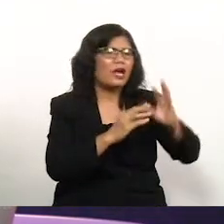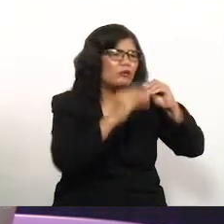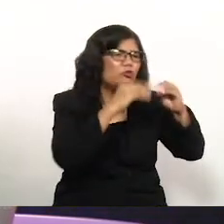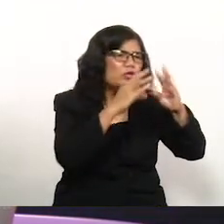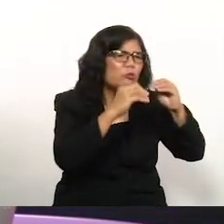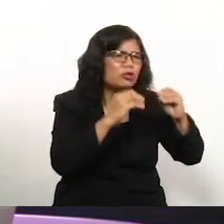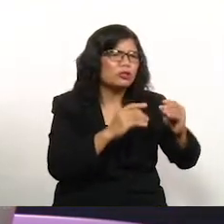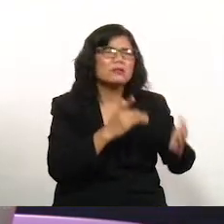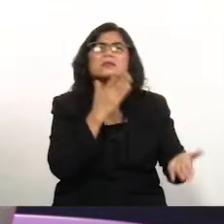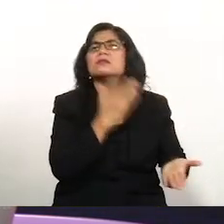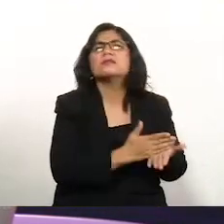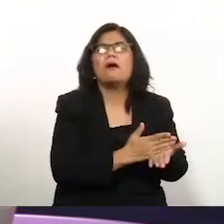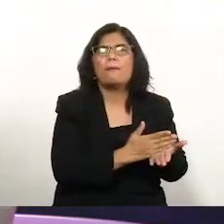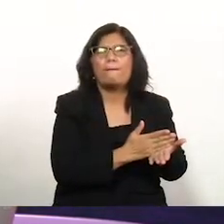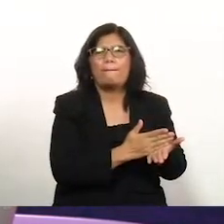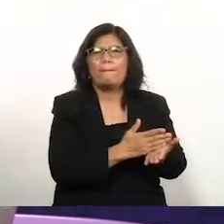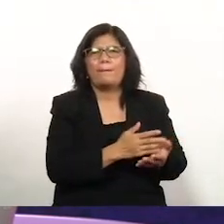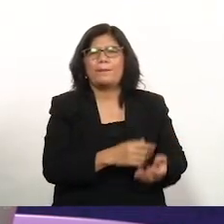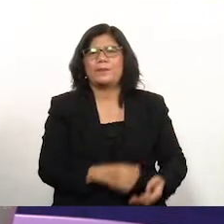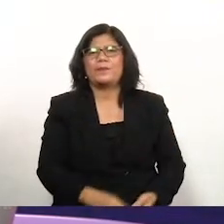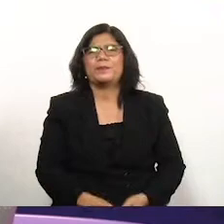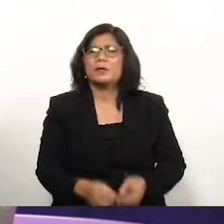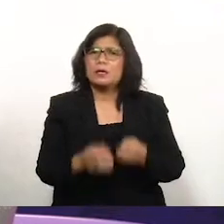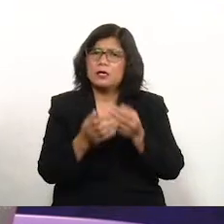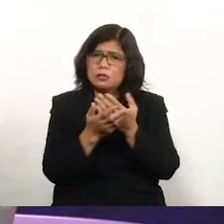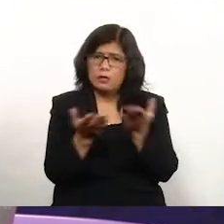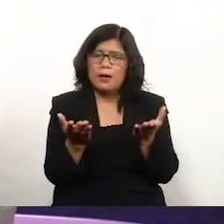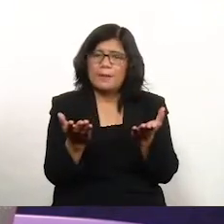stdrt e-books